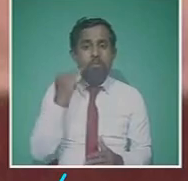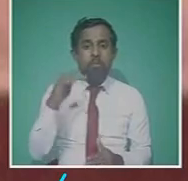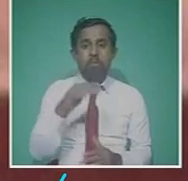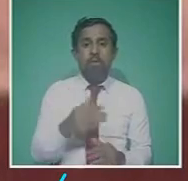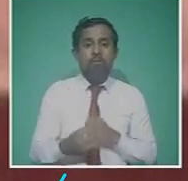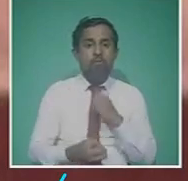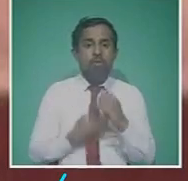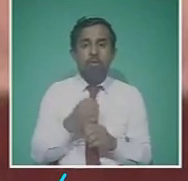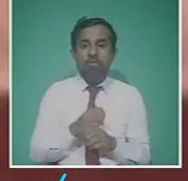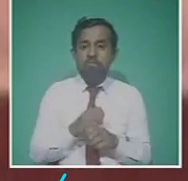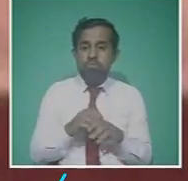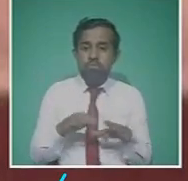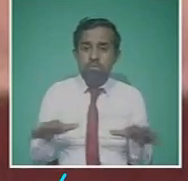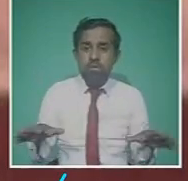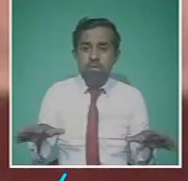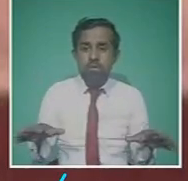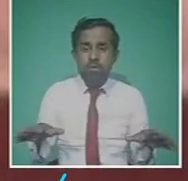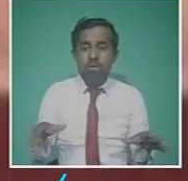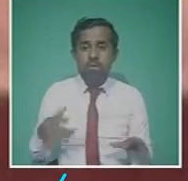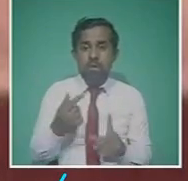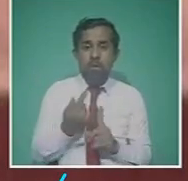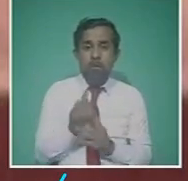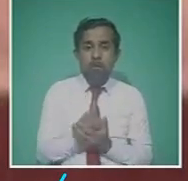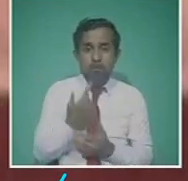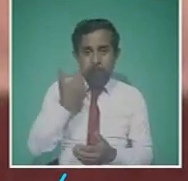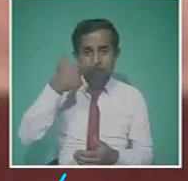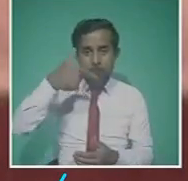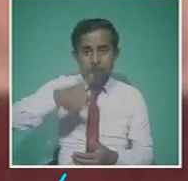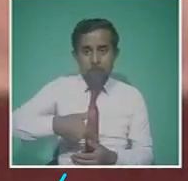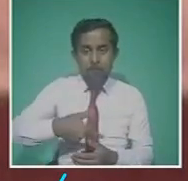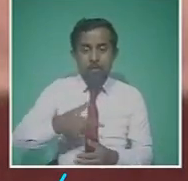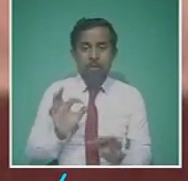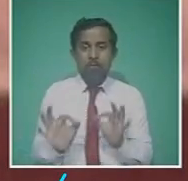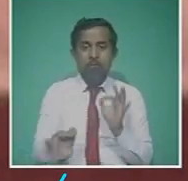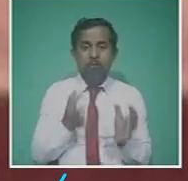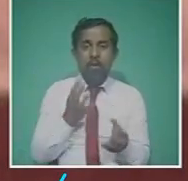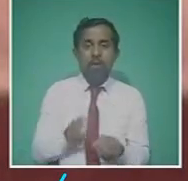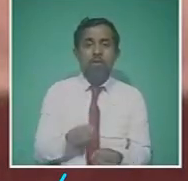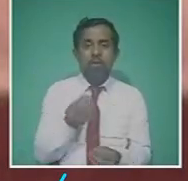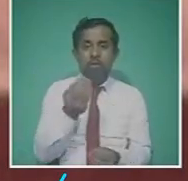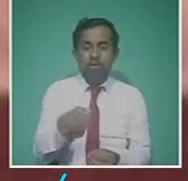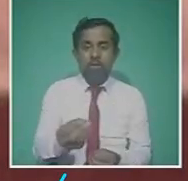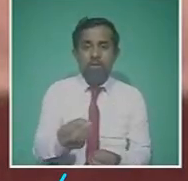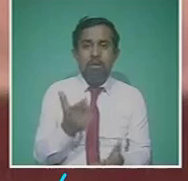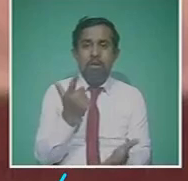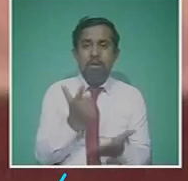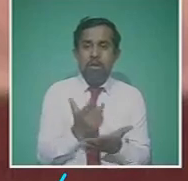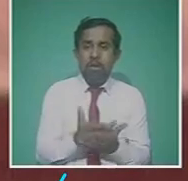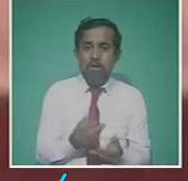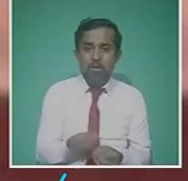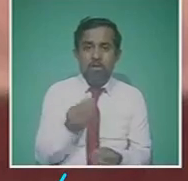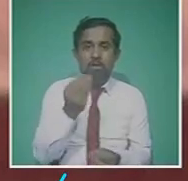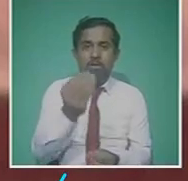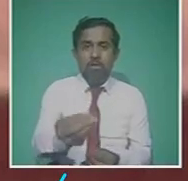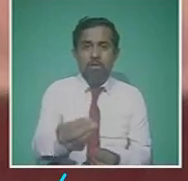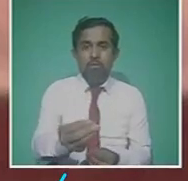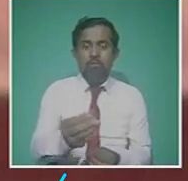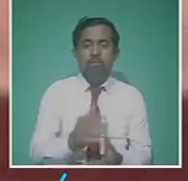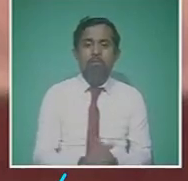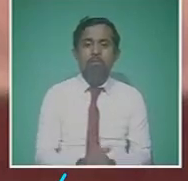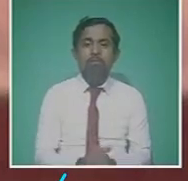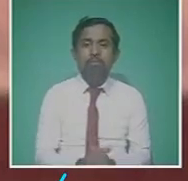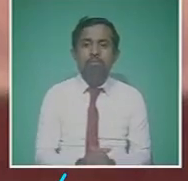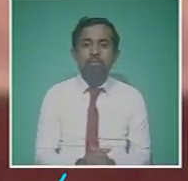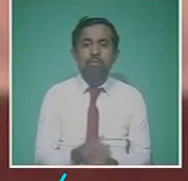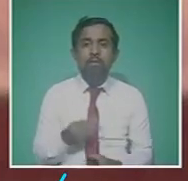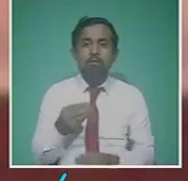වෛරය වපුරනවා ඒ නිසා අද භූමි තෙල් ටික ඒ අවශ්‍ය වතු කම්කරුවට ලබා දෙනවා දීවරයට ලබා දෙනවා ඒ වගේම මං